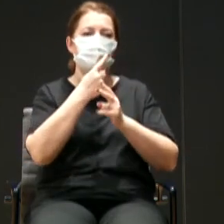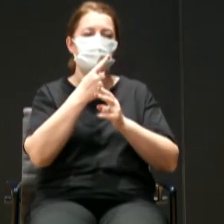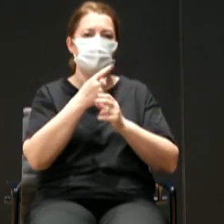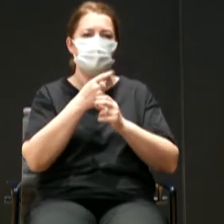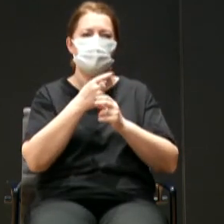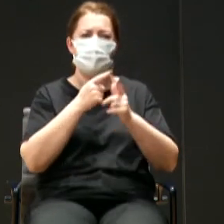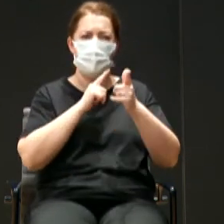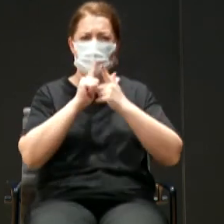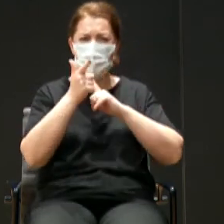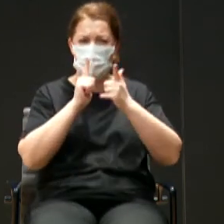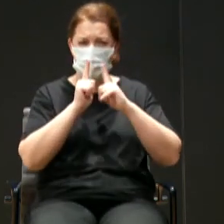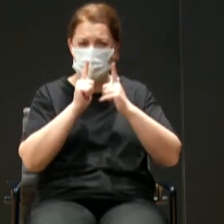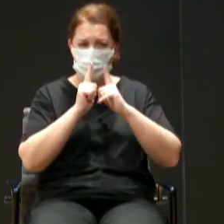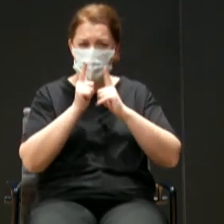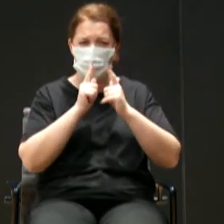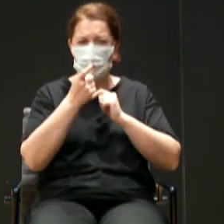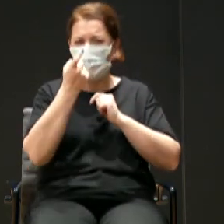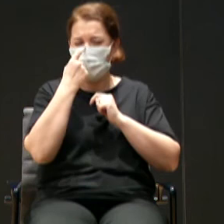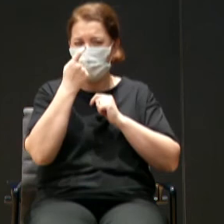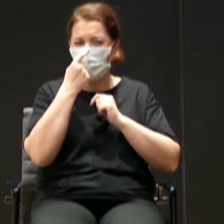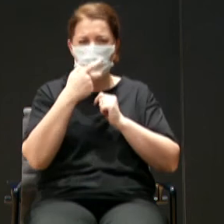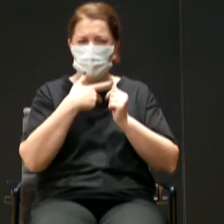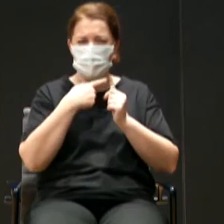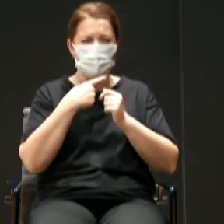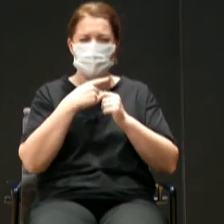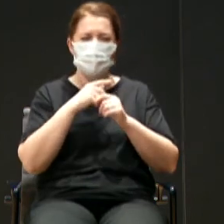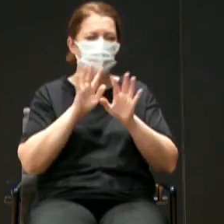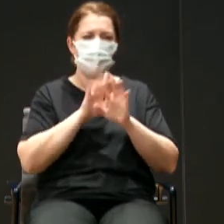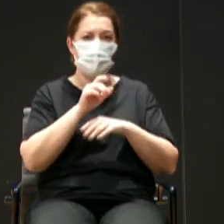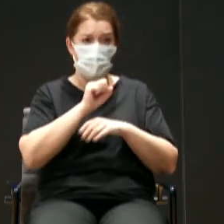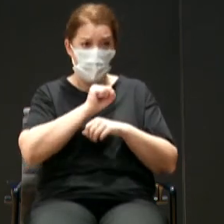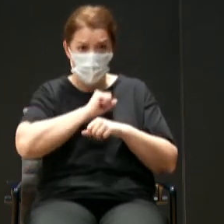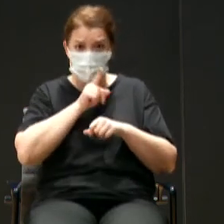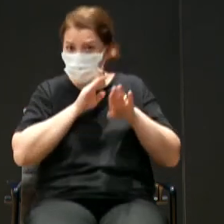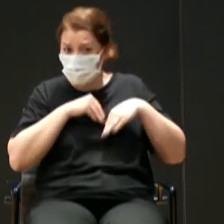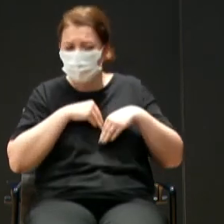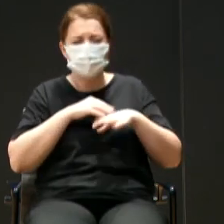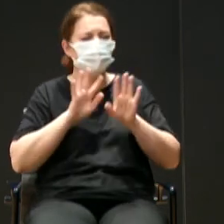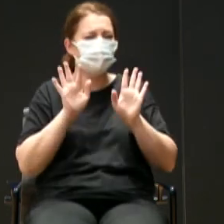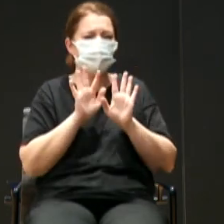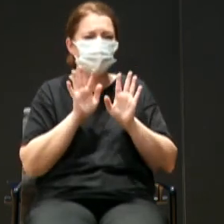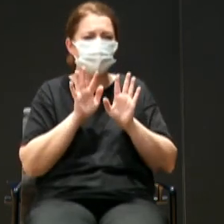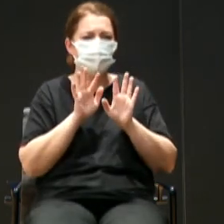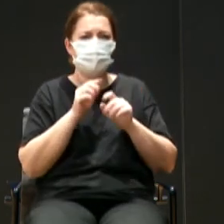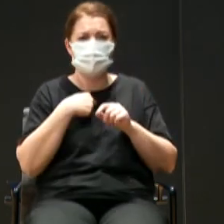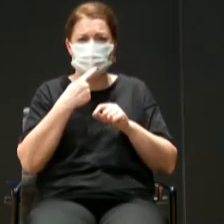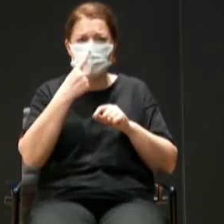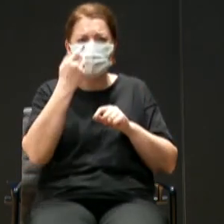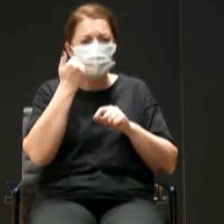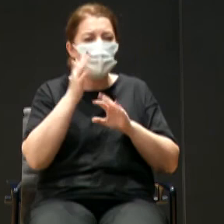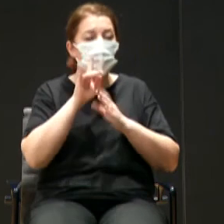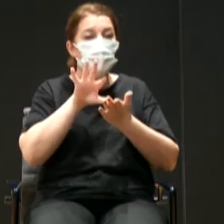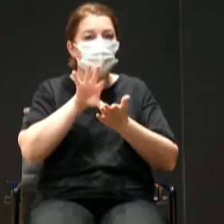Öyle bağırarak, kabadayı üslupla konuşup korkmuş, kimse kimseden korkmaz. Ya söylediğimde bir tane yalan yok.